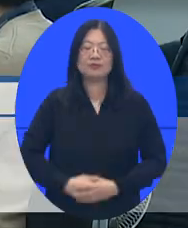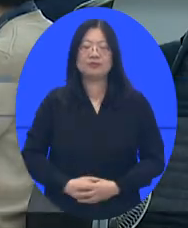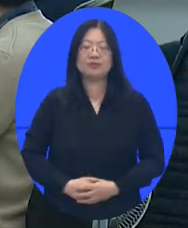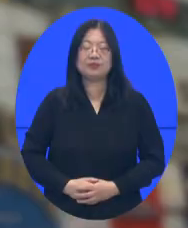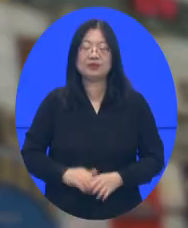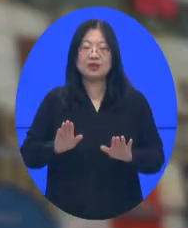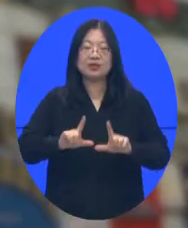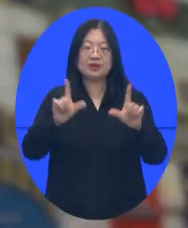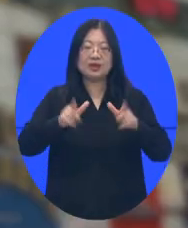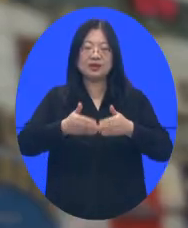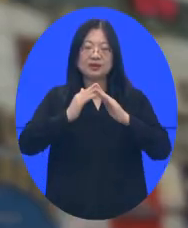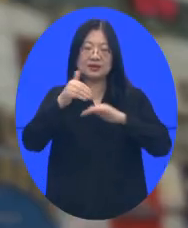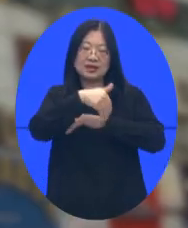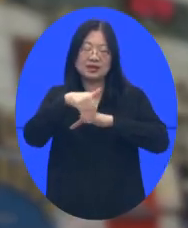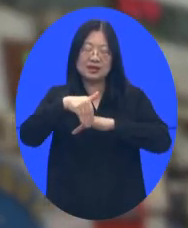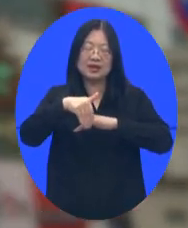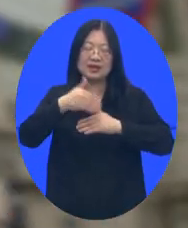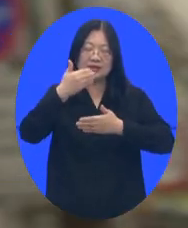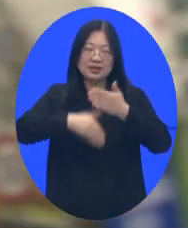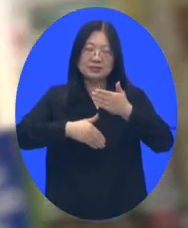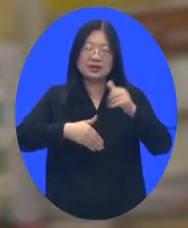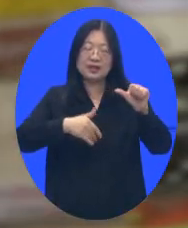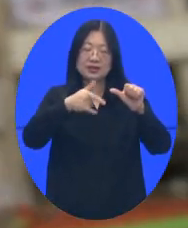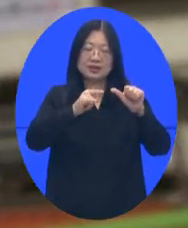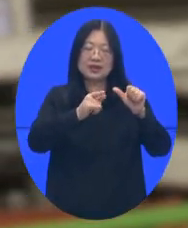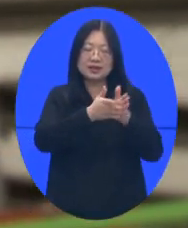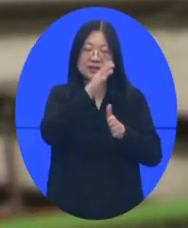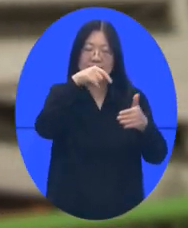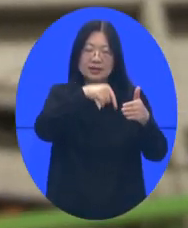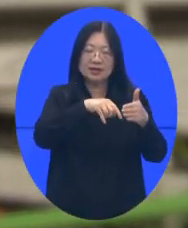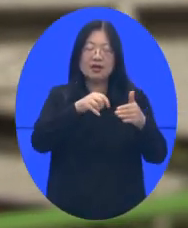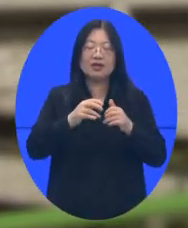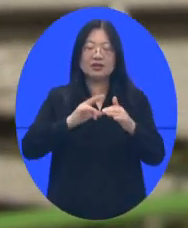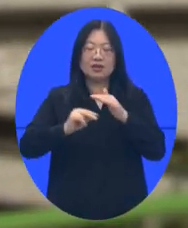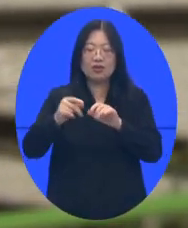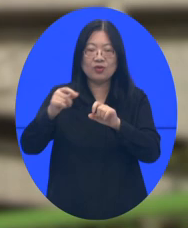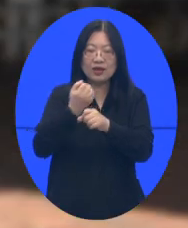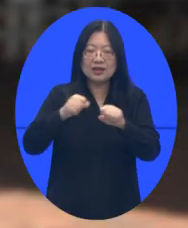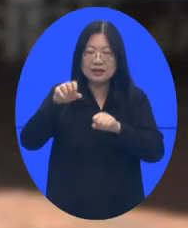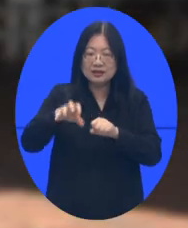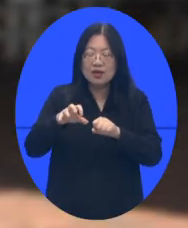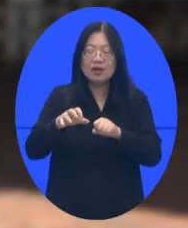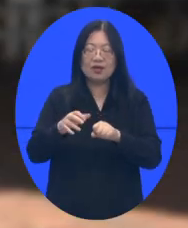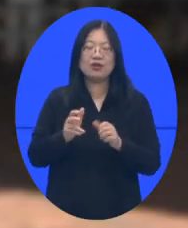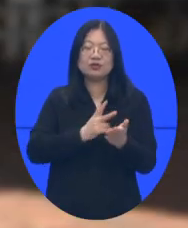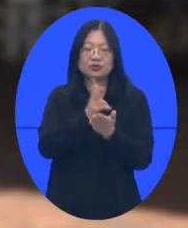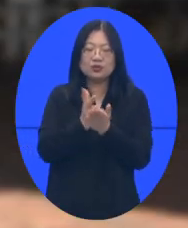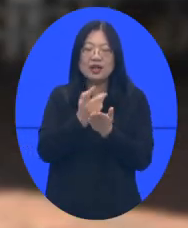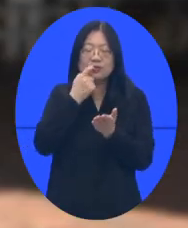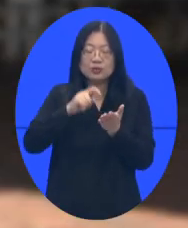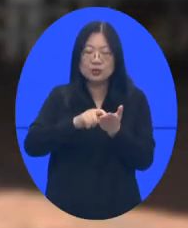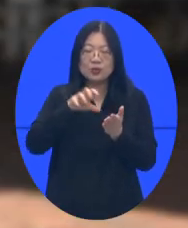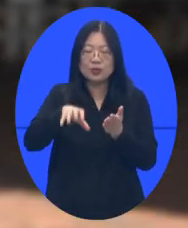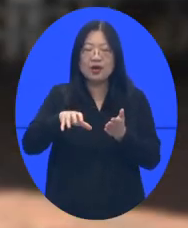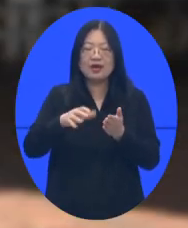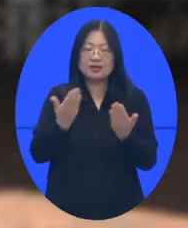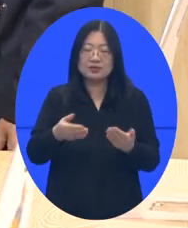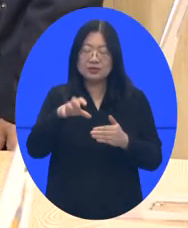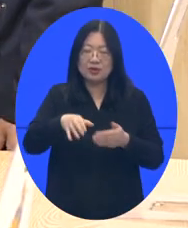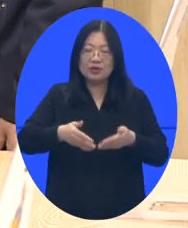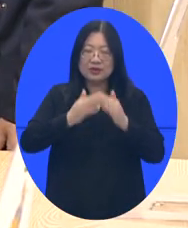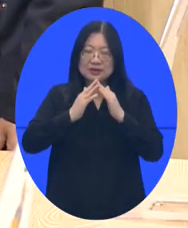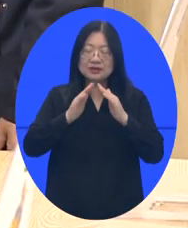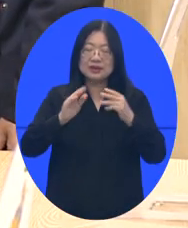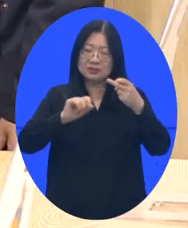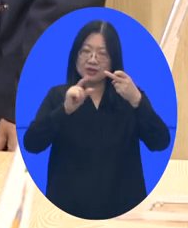노력하겠습니다 올해 설치 예정인 나머지 다섯 개 시에서도 역 광장 등 접근과 주차가 쉬운 곳을 선정해 쉼터 설치를